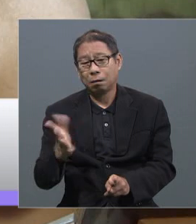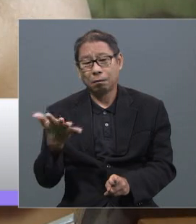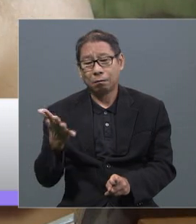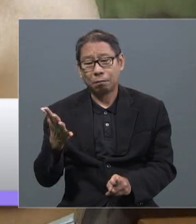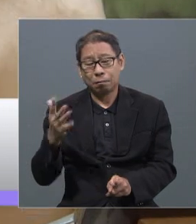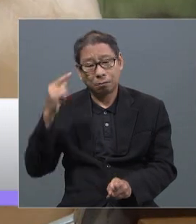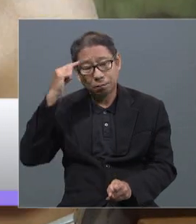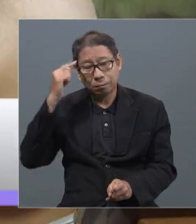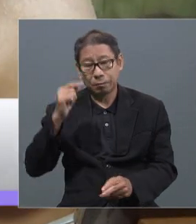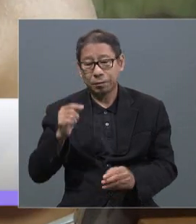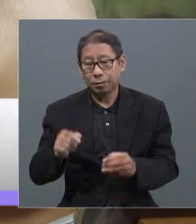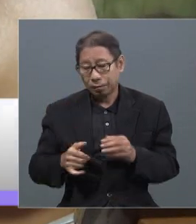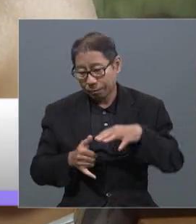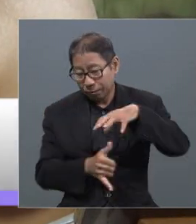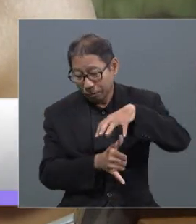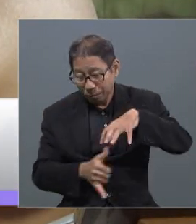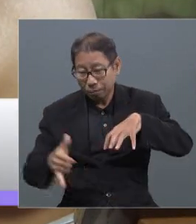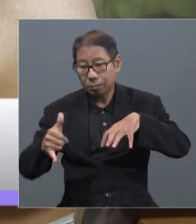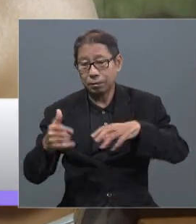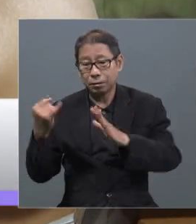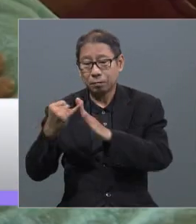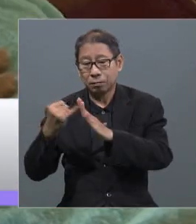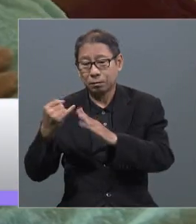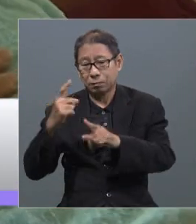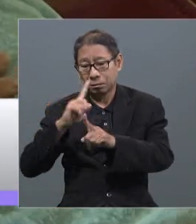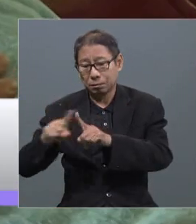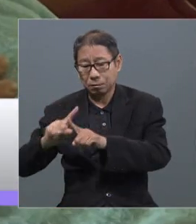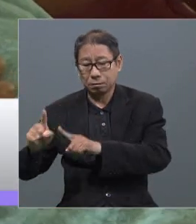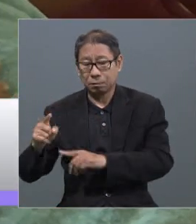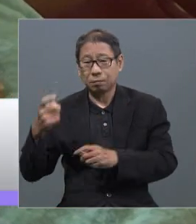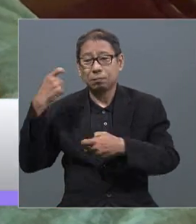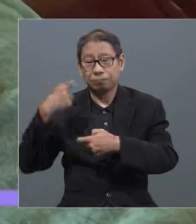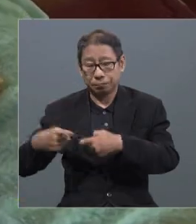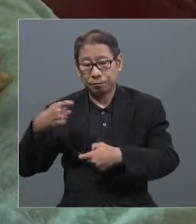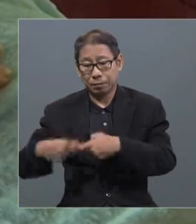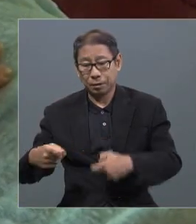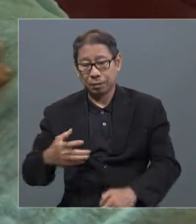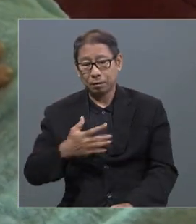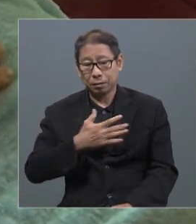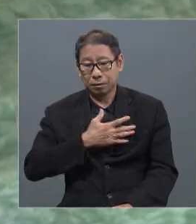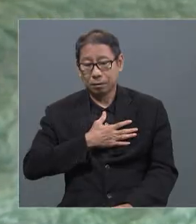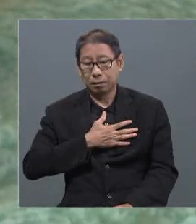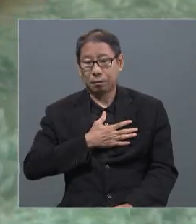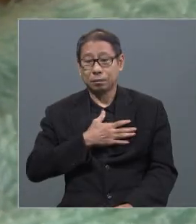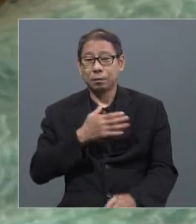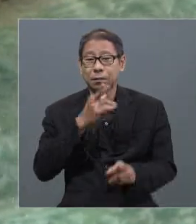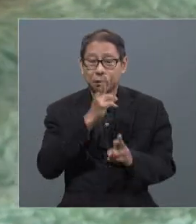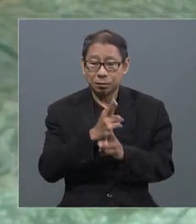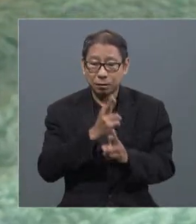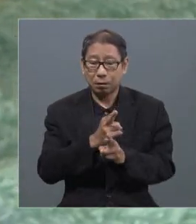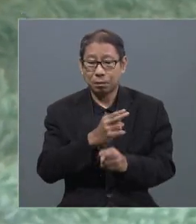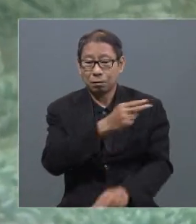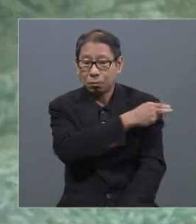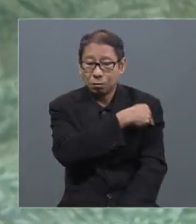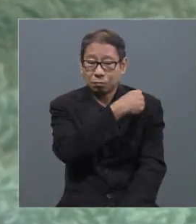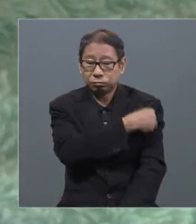ไปทางจังหวัดอื่นมันคงลำบากครับครับเพราะว่าถ้าเจอแล้วผมนี่ถ้ารักษาถ้าเราไม่มีโรงพยาบาลวิปล